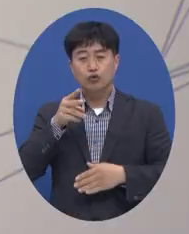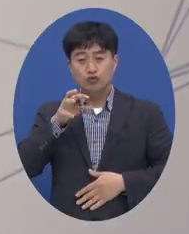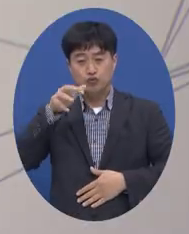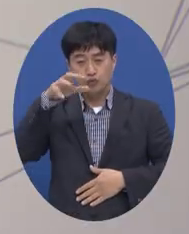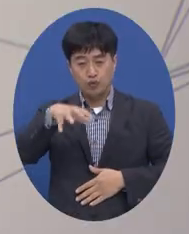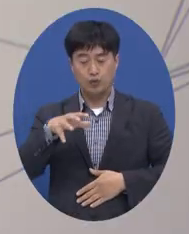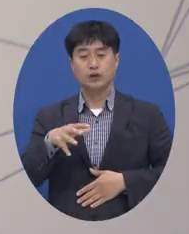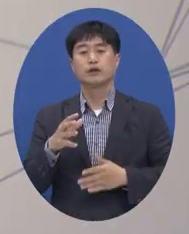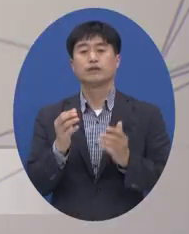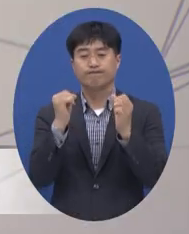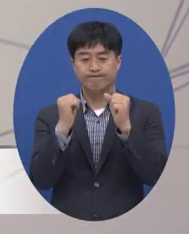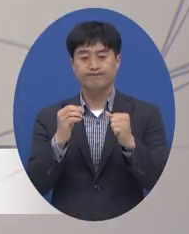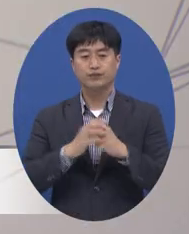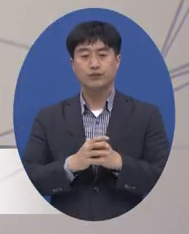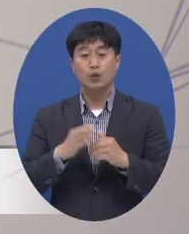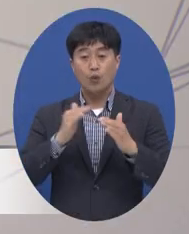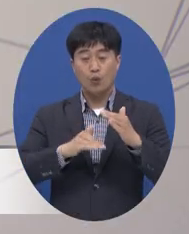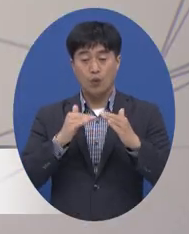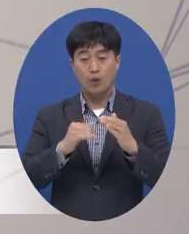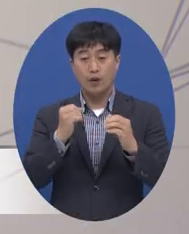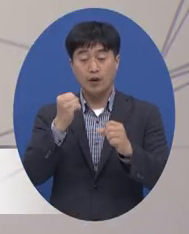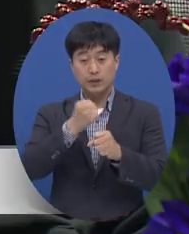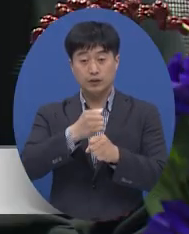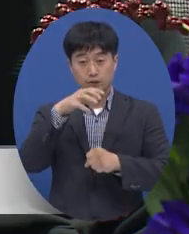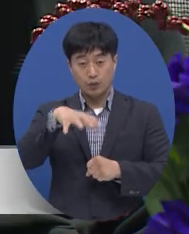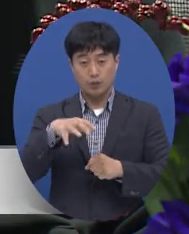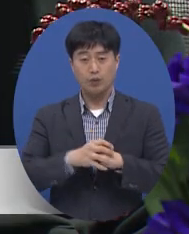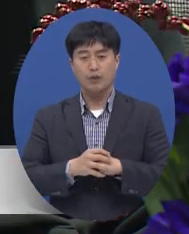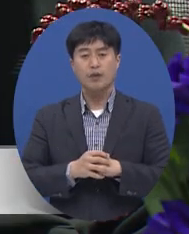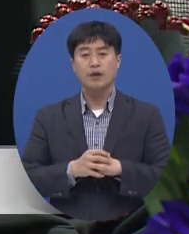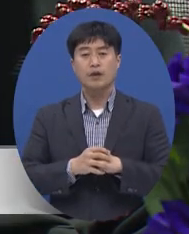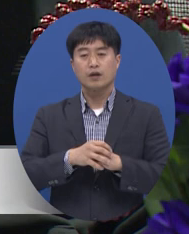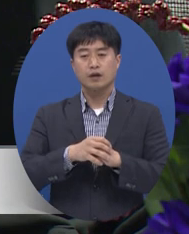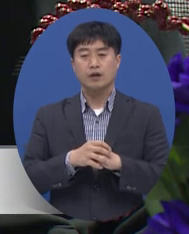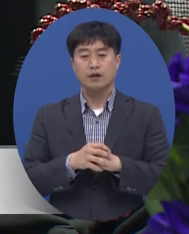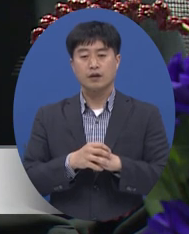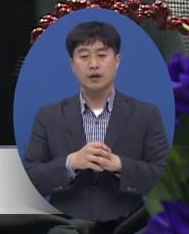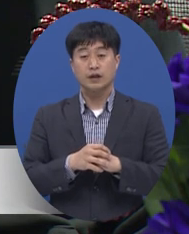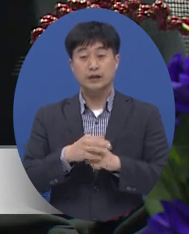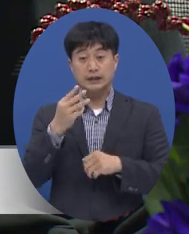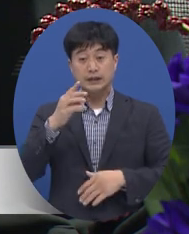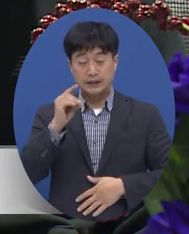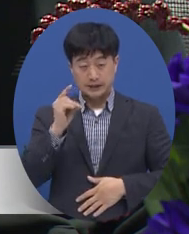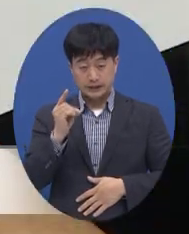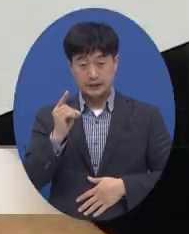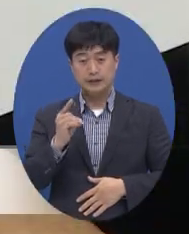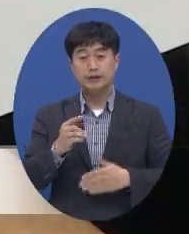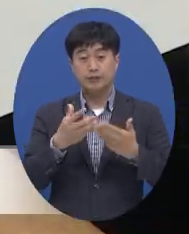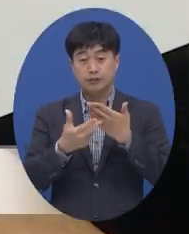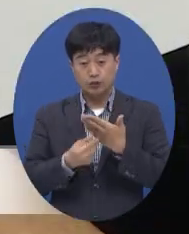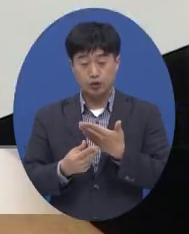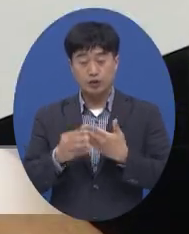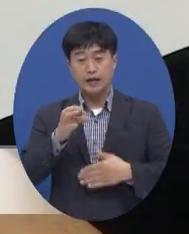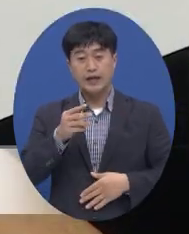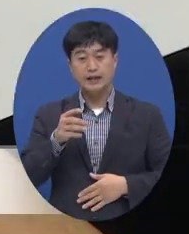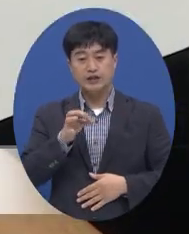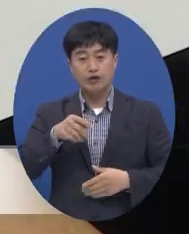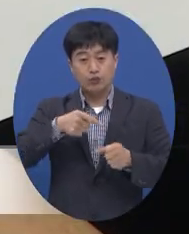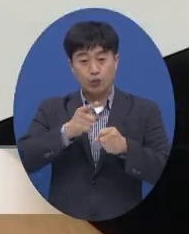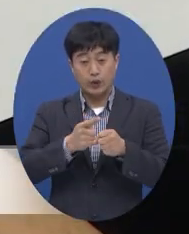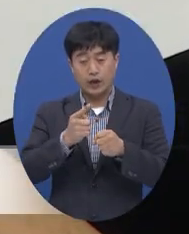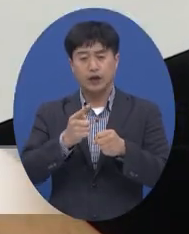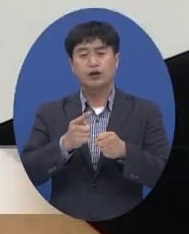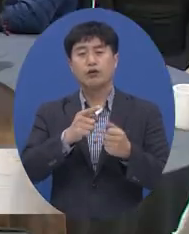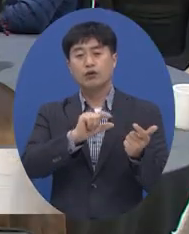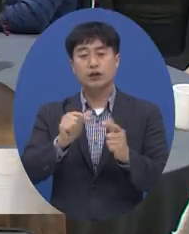잡았습니다. 공유형 작업 공간인 메이커 스페이스의 개념을 결합한 것으로 3D 프린터와 레이저 조각기 같은 디지털